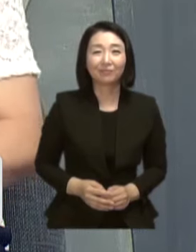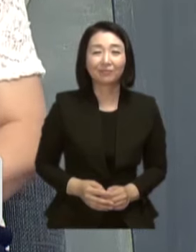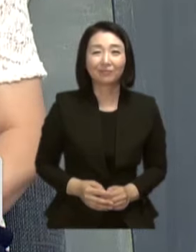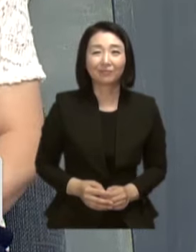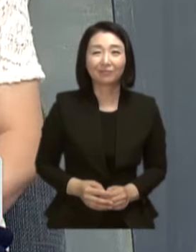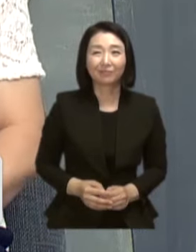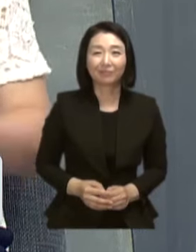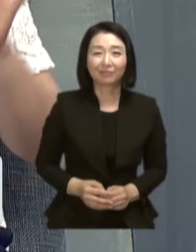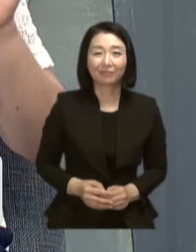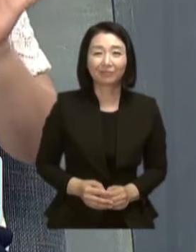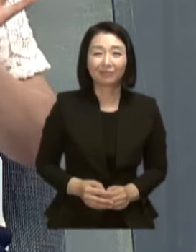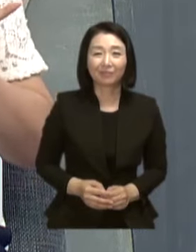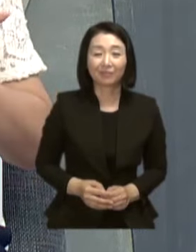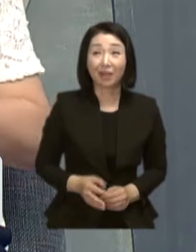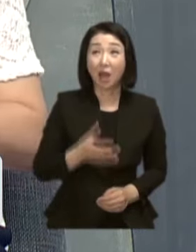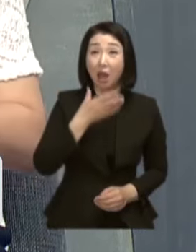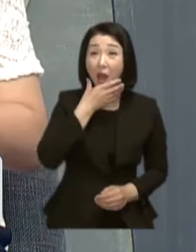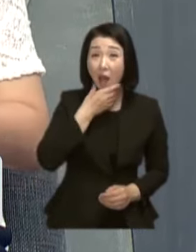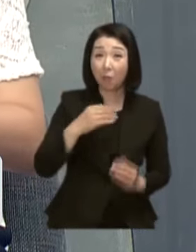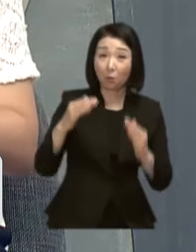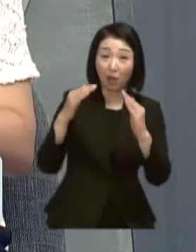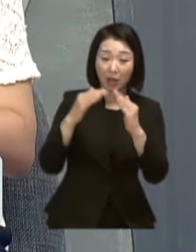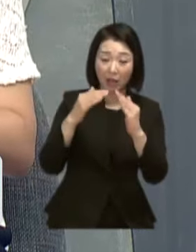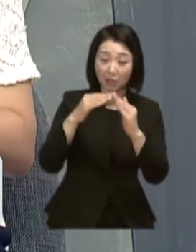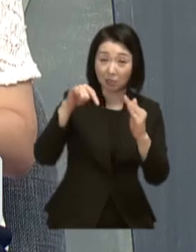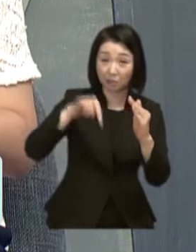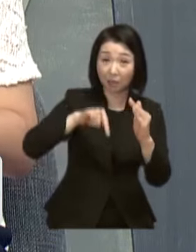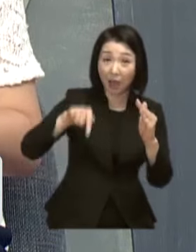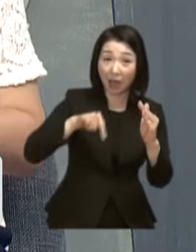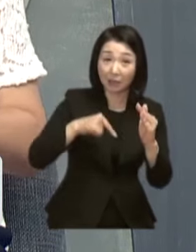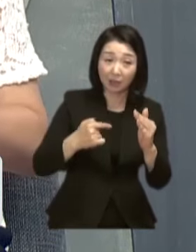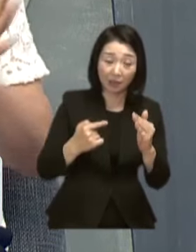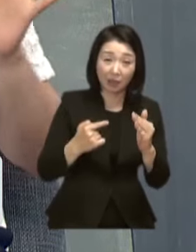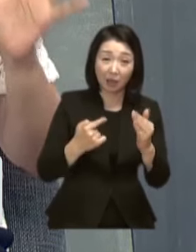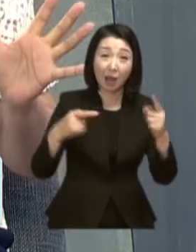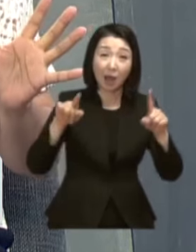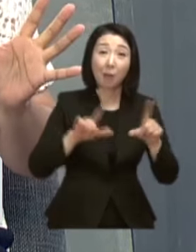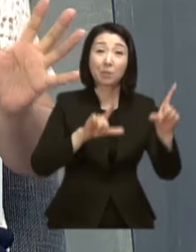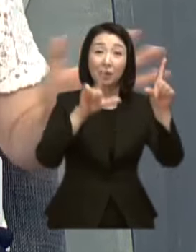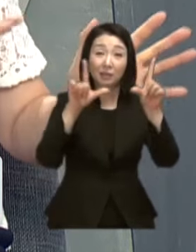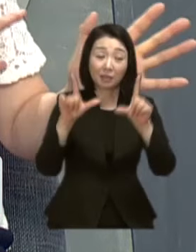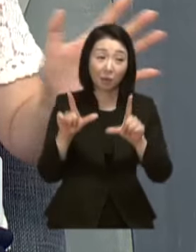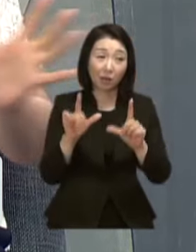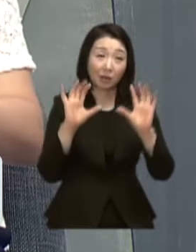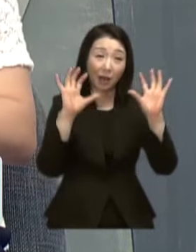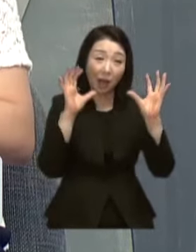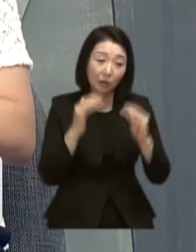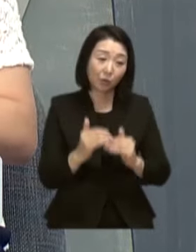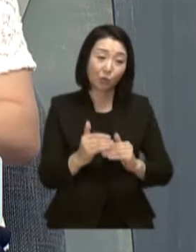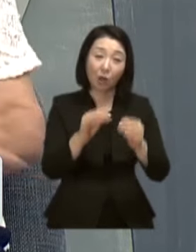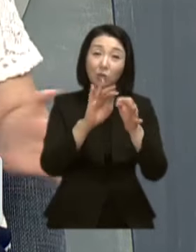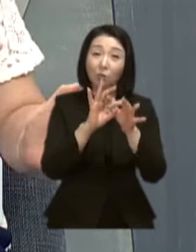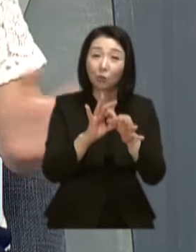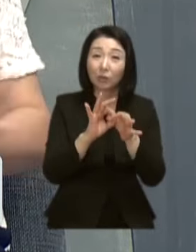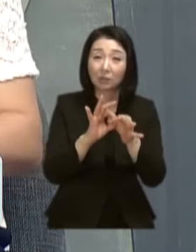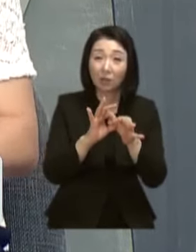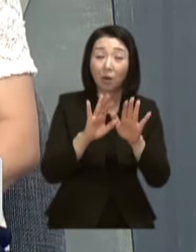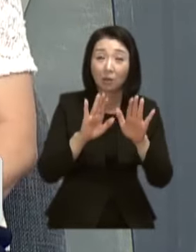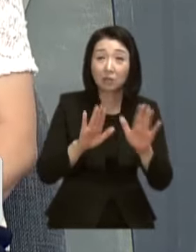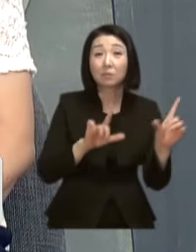황철진 선교사님이 해피하우스에서 지금 성장하고 있는 아이들은 주로 어떤 사연들 속에서 어떤 과정들을 통해서 지금